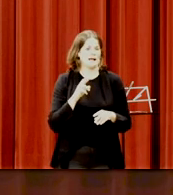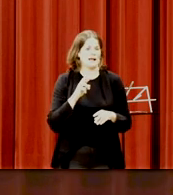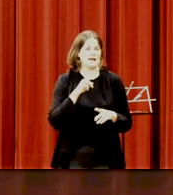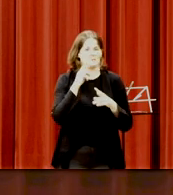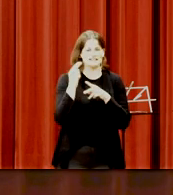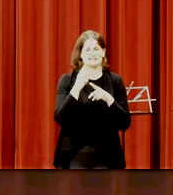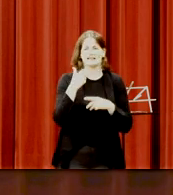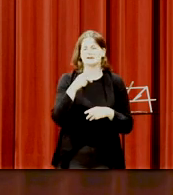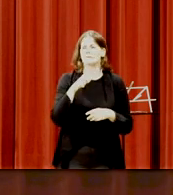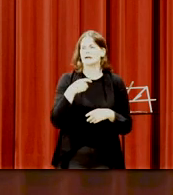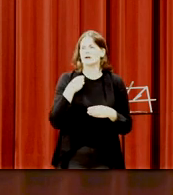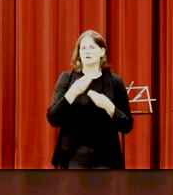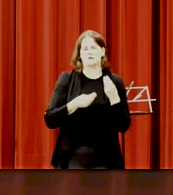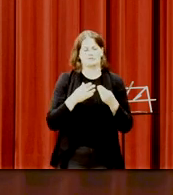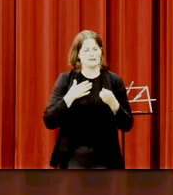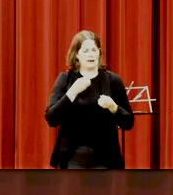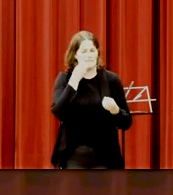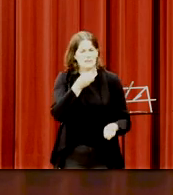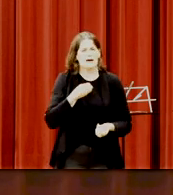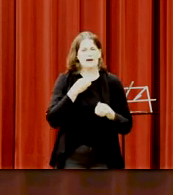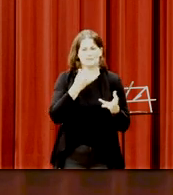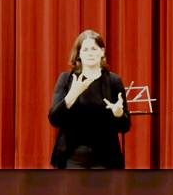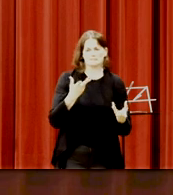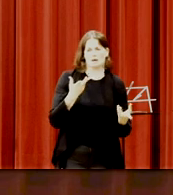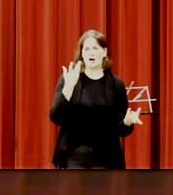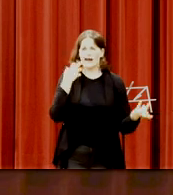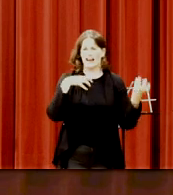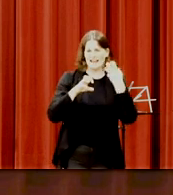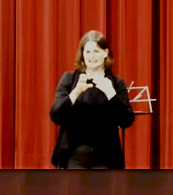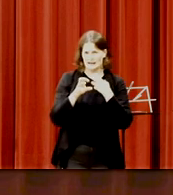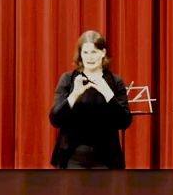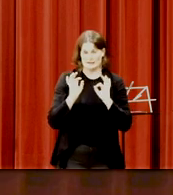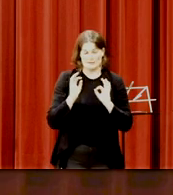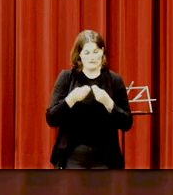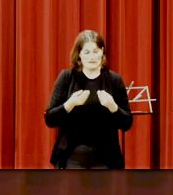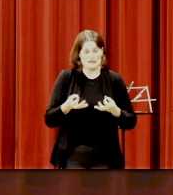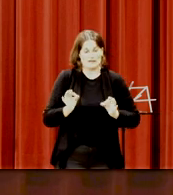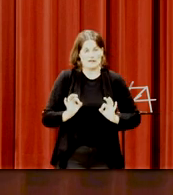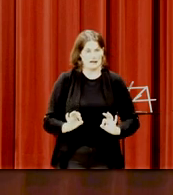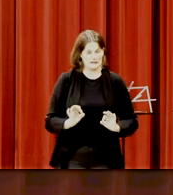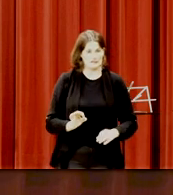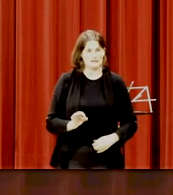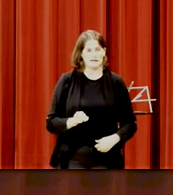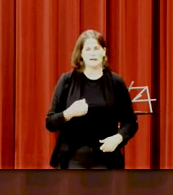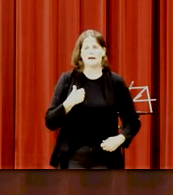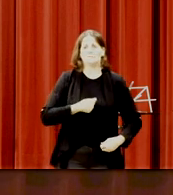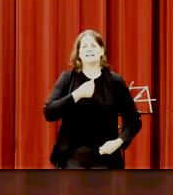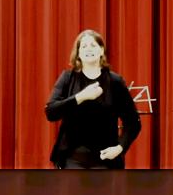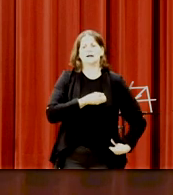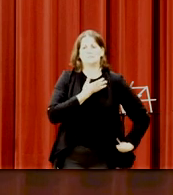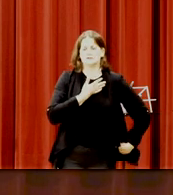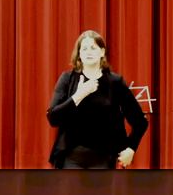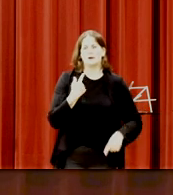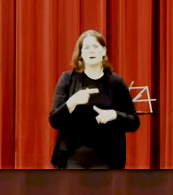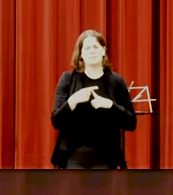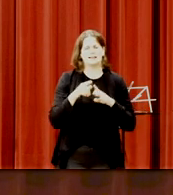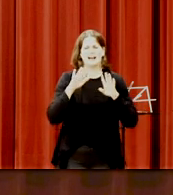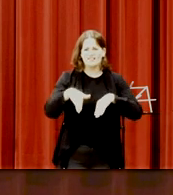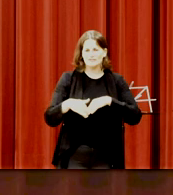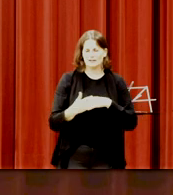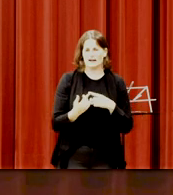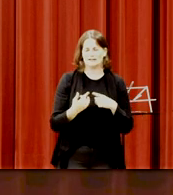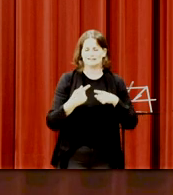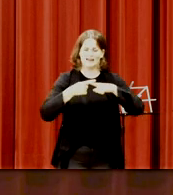passió, perquè és la que enganxa, és el que ens diferencia un humà de les màquines. Per tant, estem en un moment en el que la tecnologia avança, necessitem